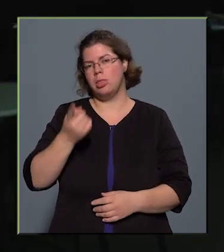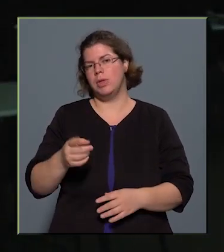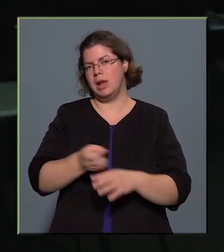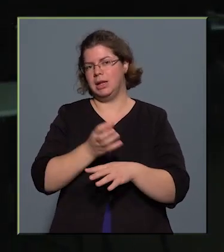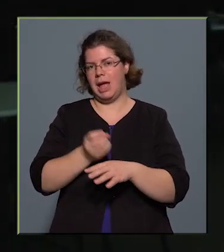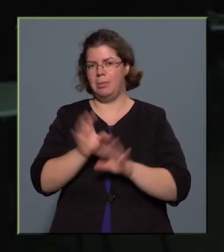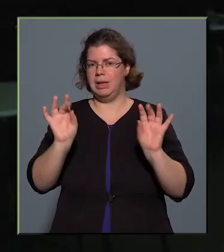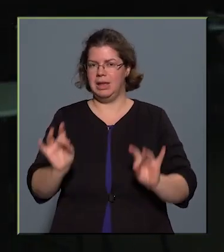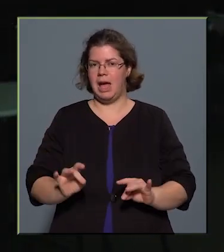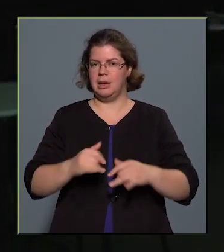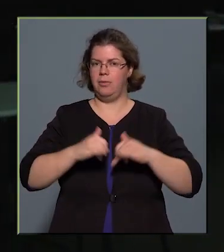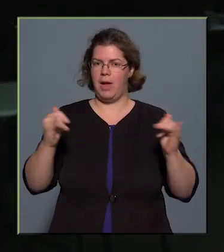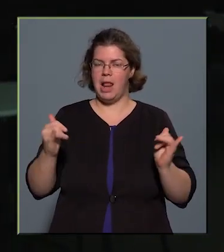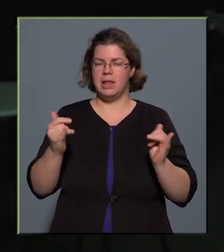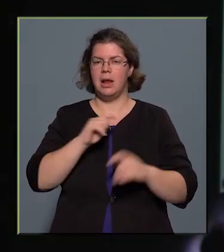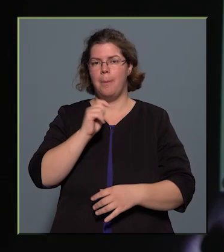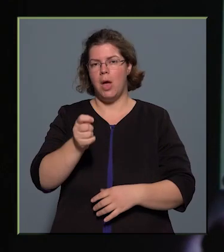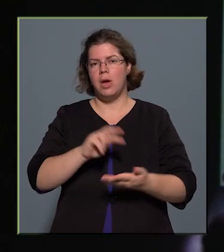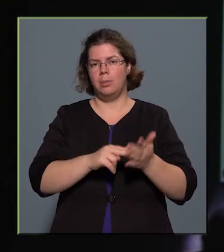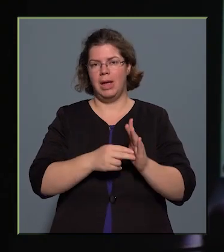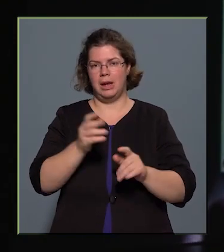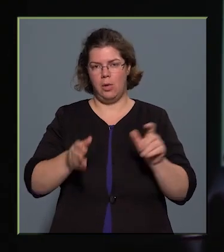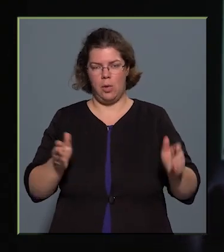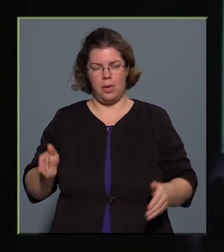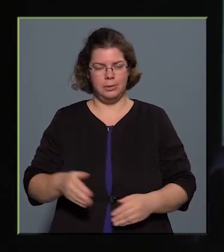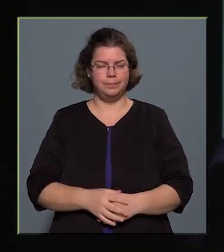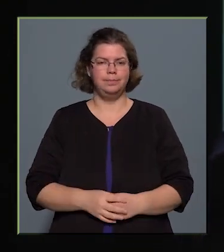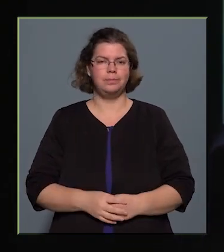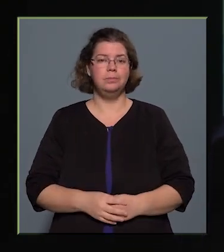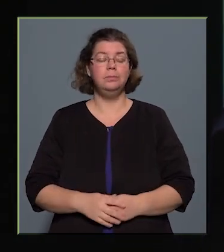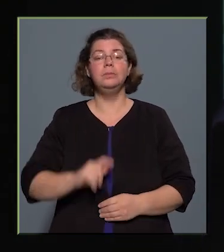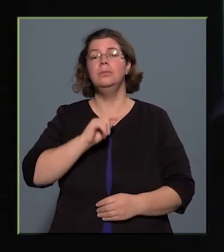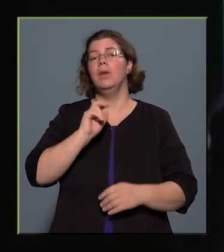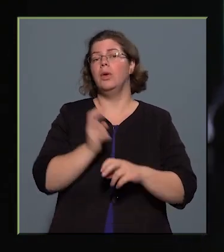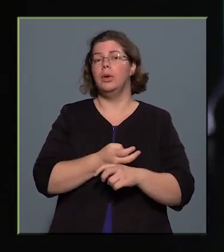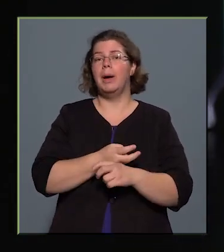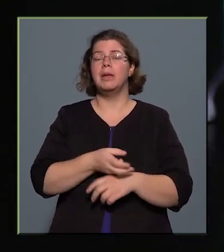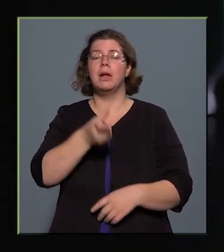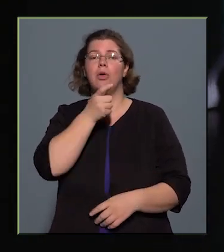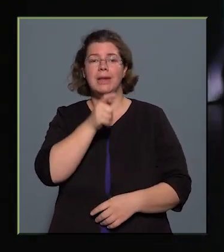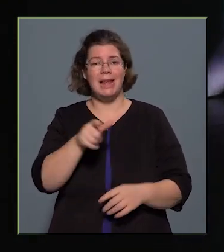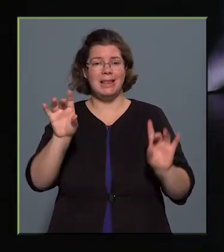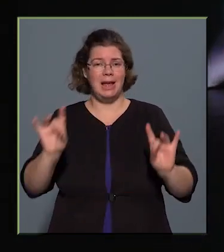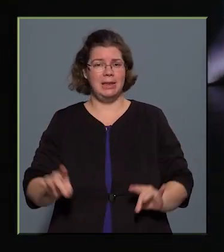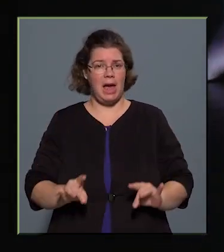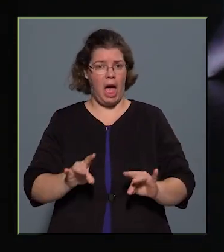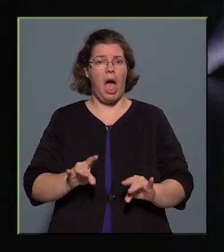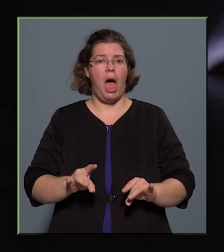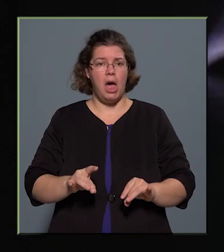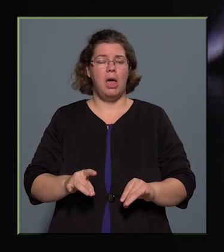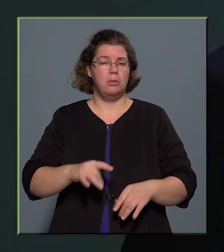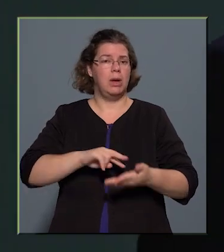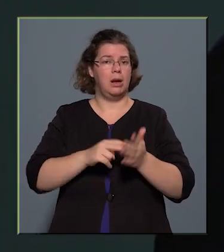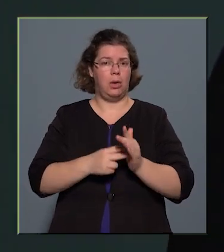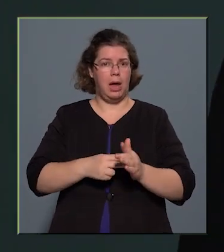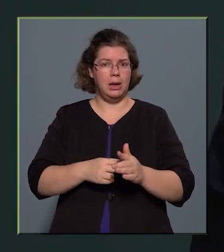termelni, gyártani, fejleszteni a magyar mérnökök. A kőbányai Continental gyár mérnökei vastagon érintettek ebben a folyamatban,